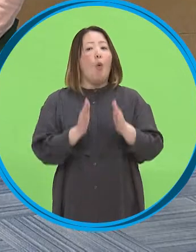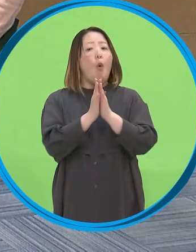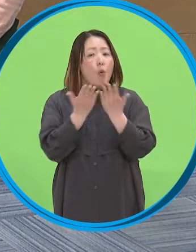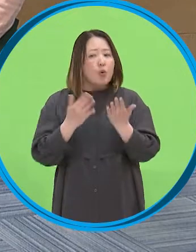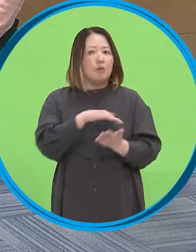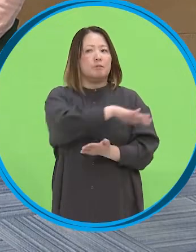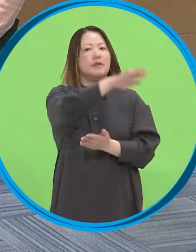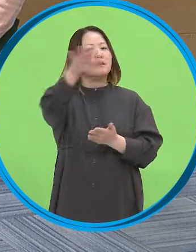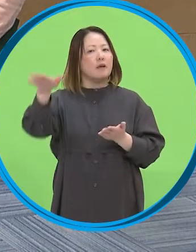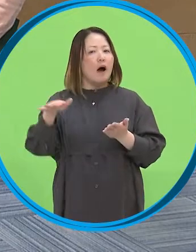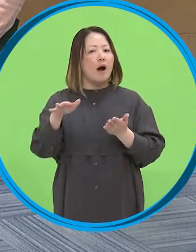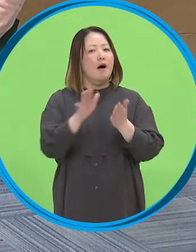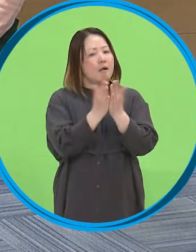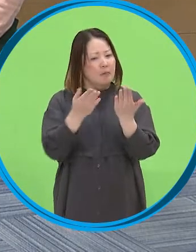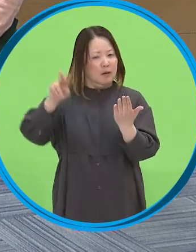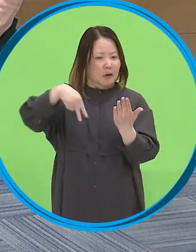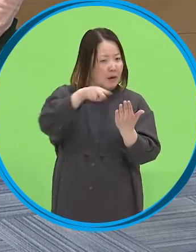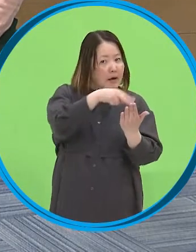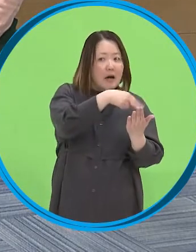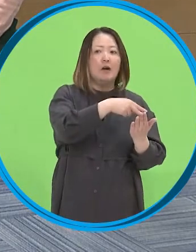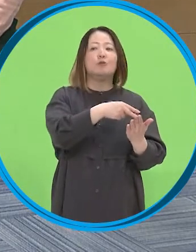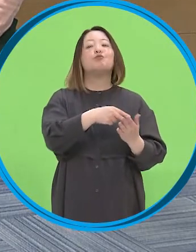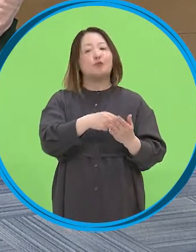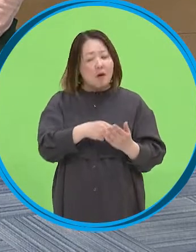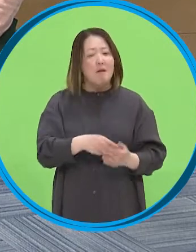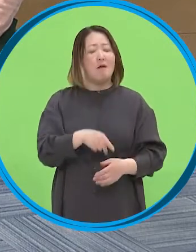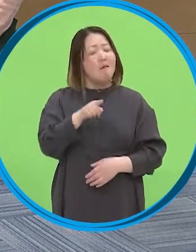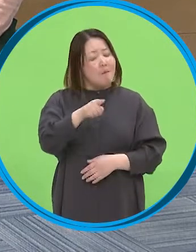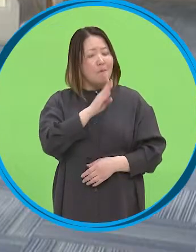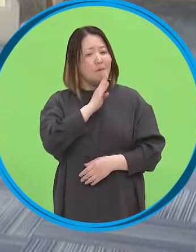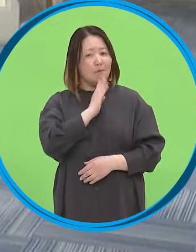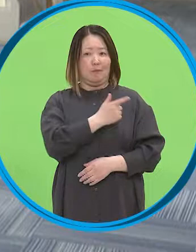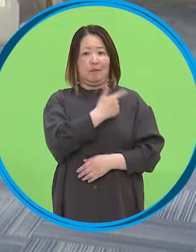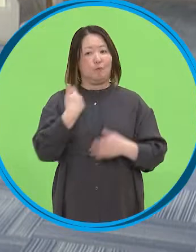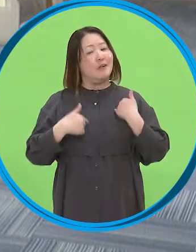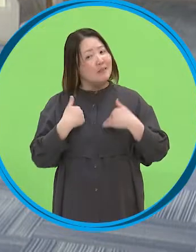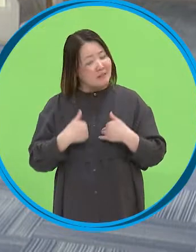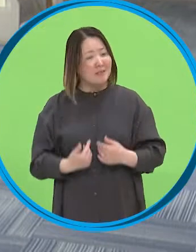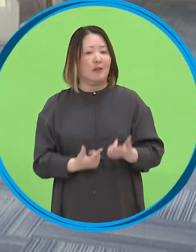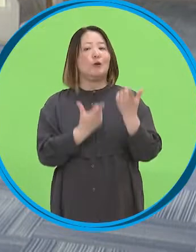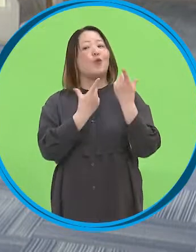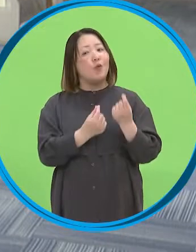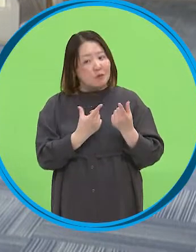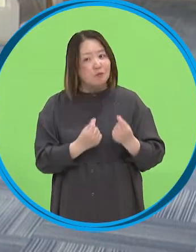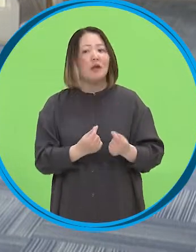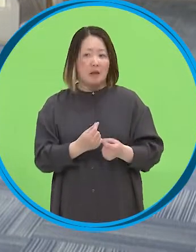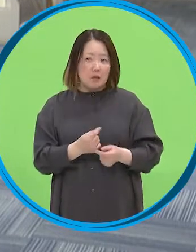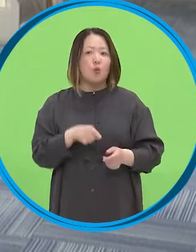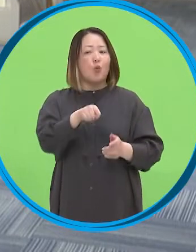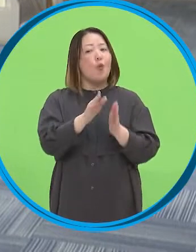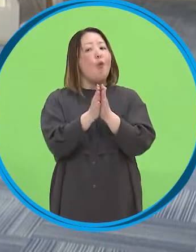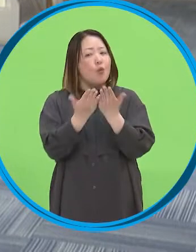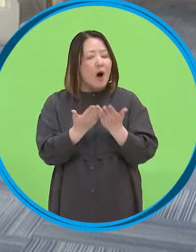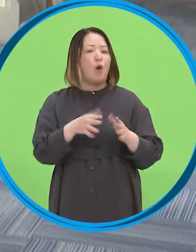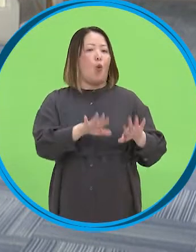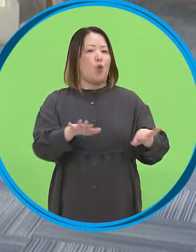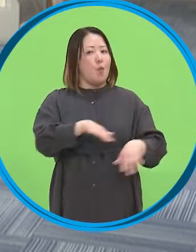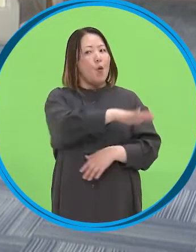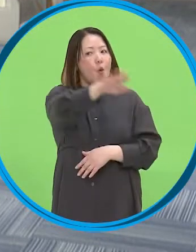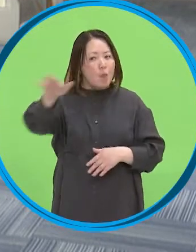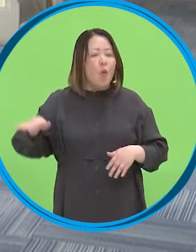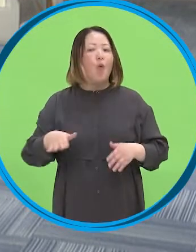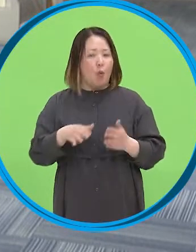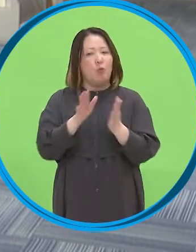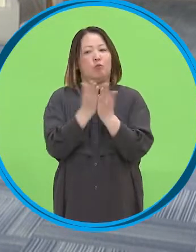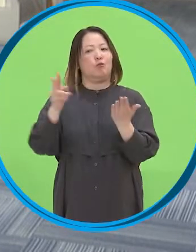本はたくさんの人が使うからこれは嬉しいですね。 そうですね、図書館の本は子どもたちも使うの